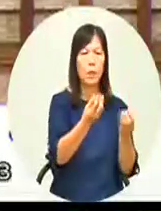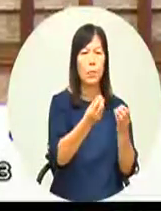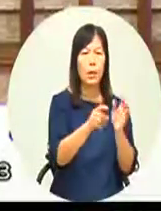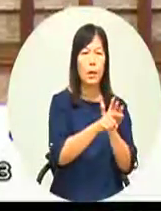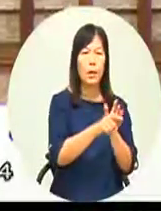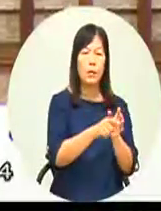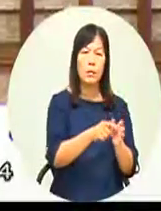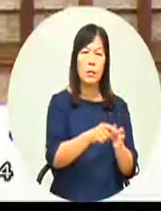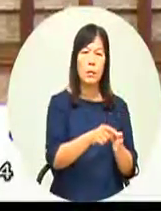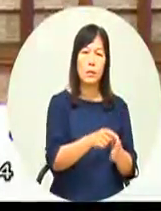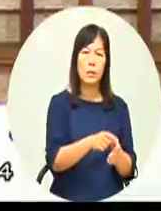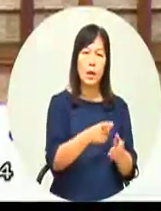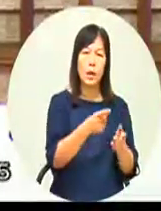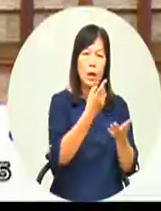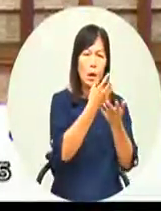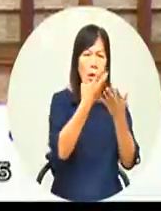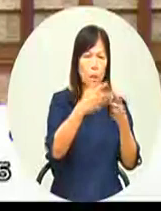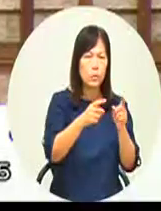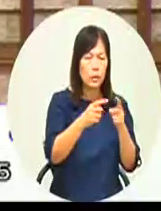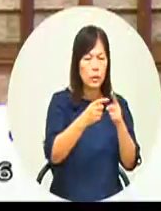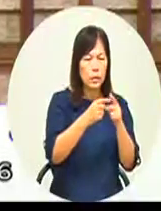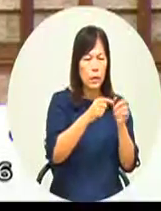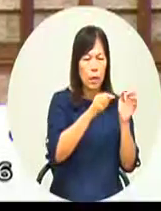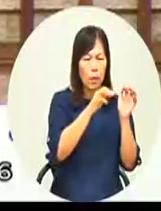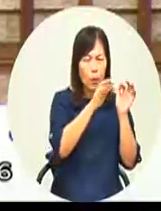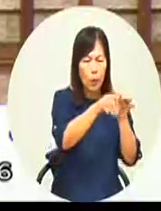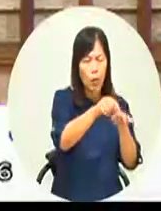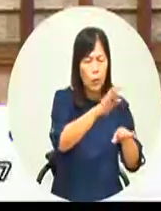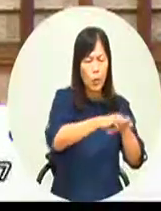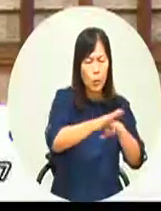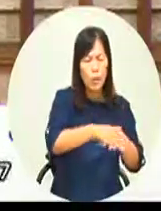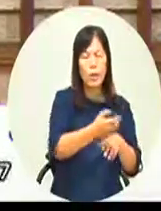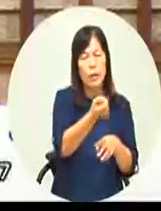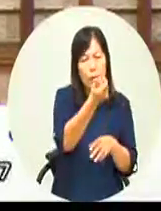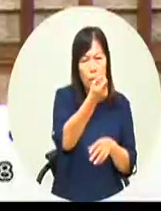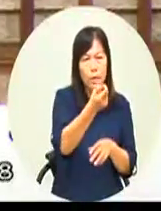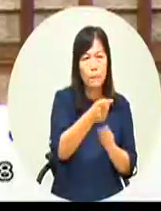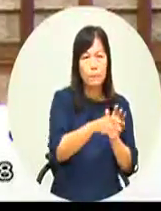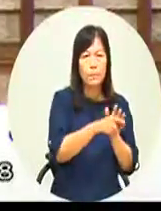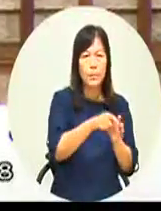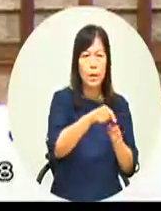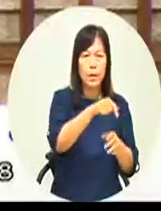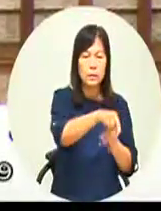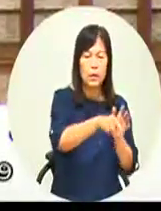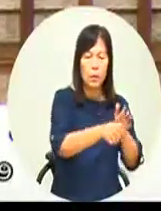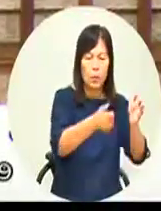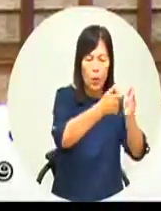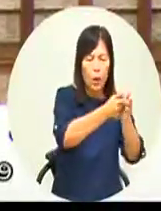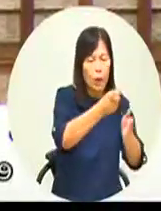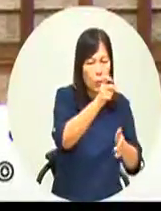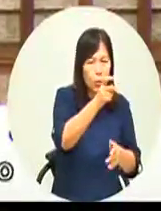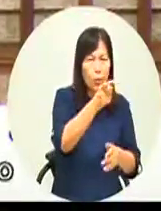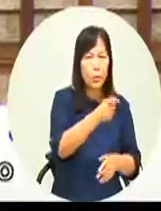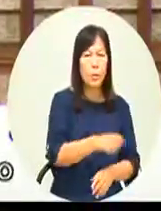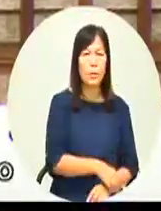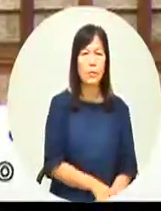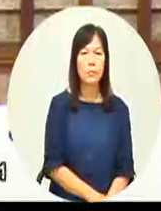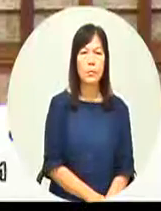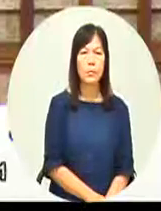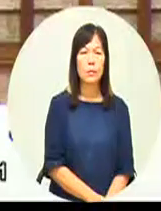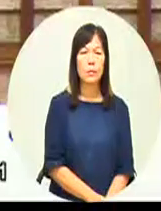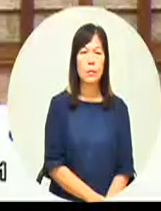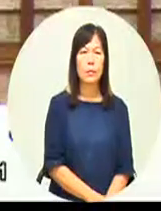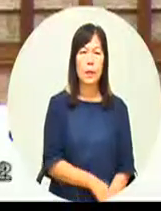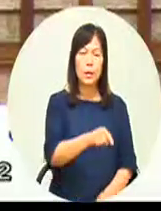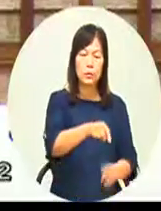兴旺、很少人会去到北冈山站南冈山站去搭乘啦、所以这个部分在 这里面我